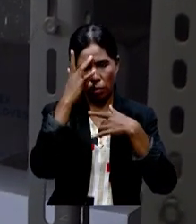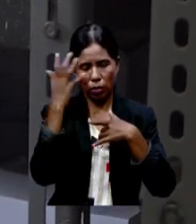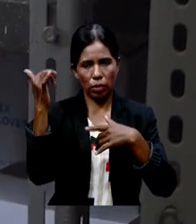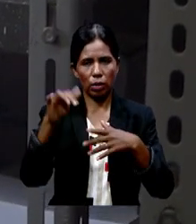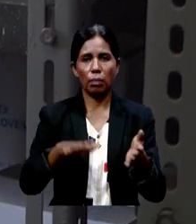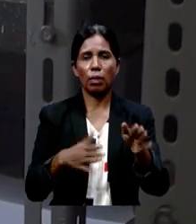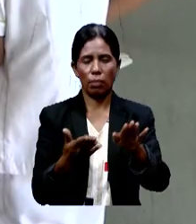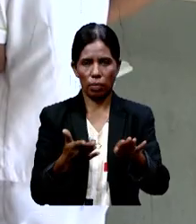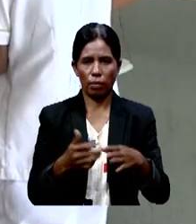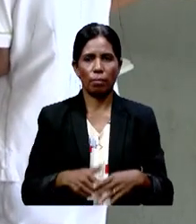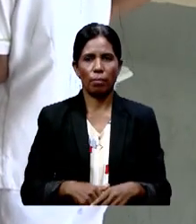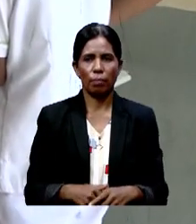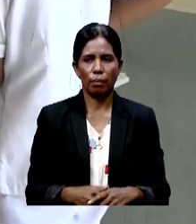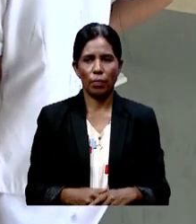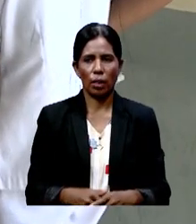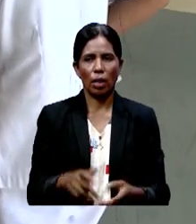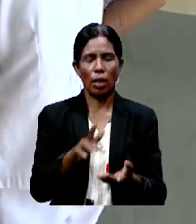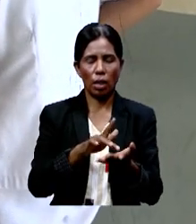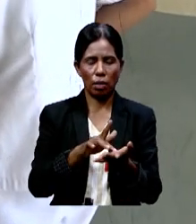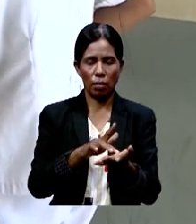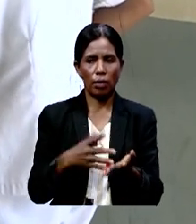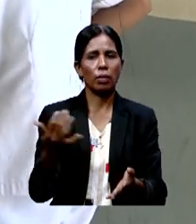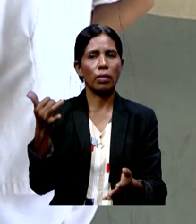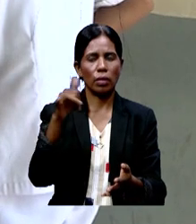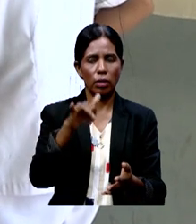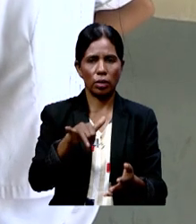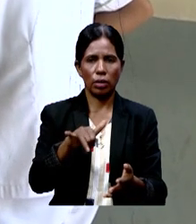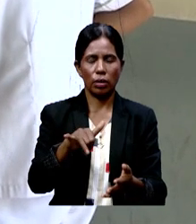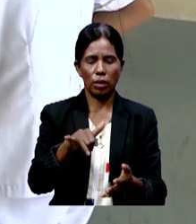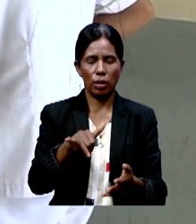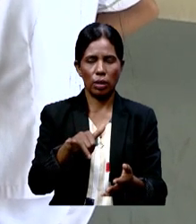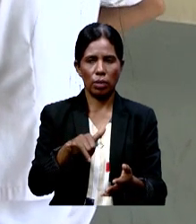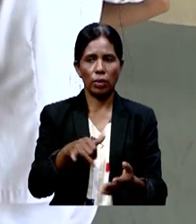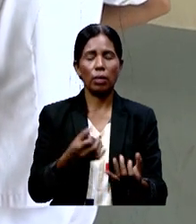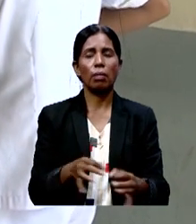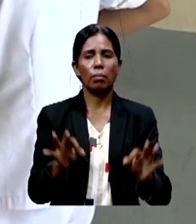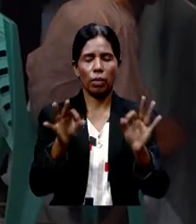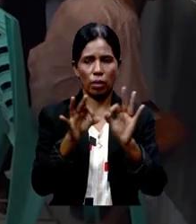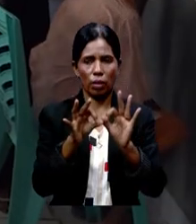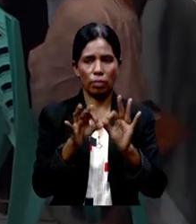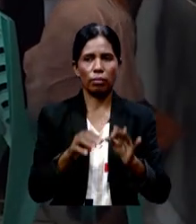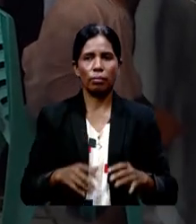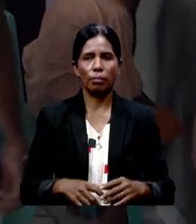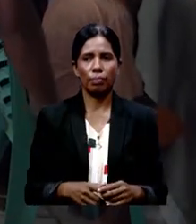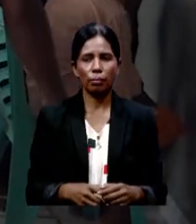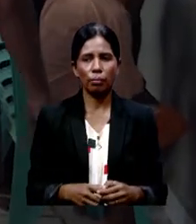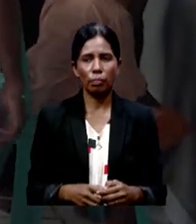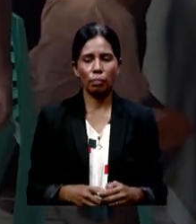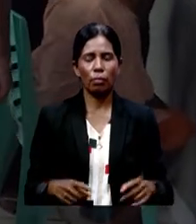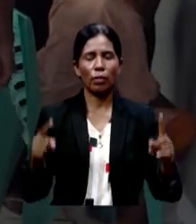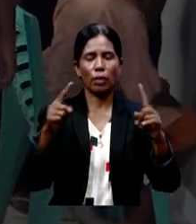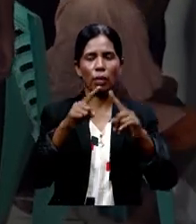convida. Em moruk sira nebe que essencial ida to